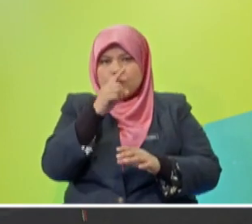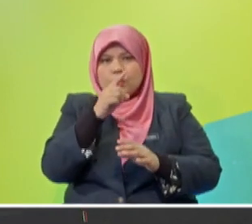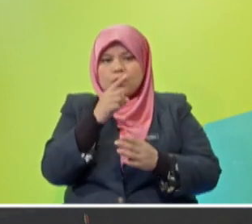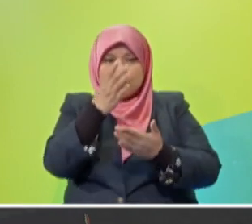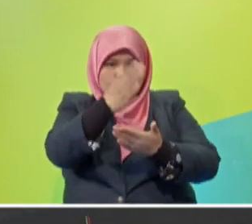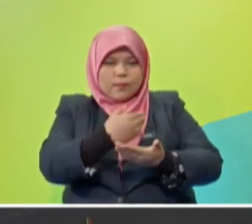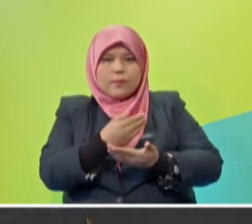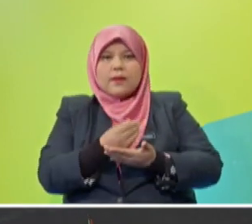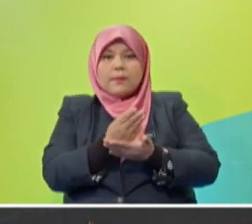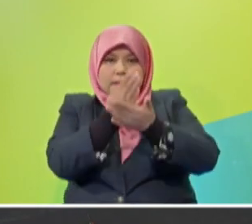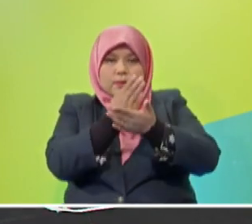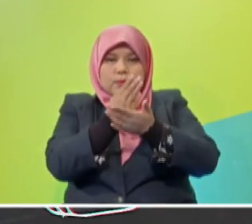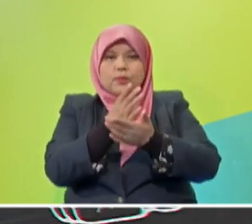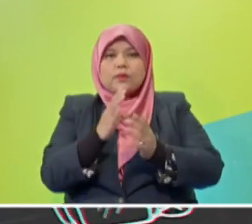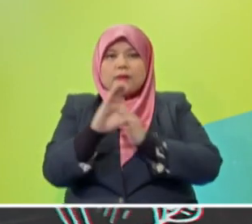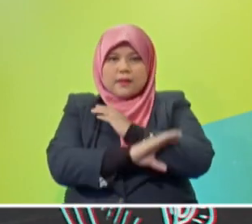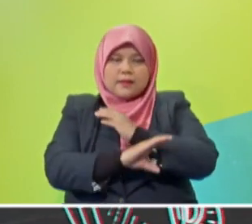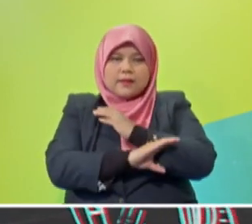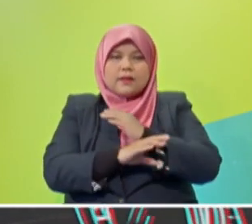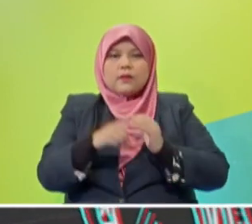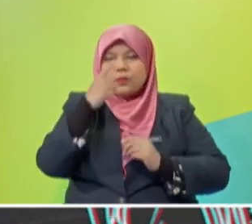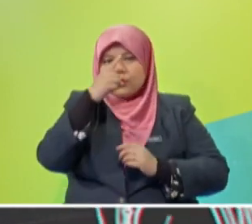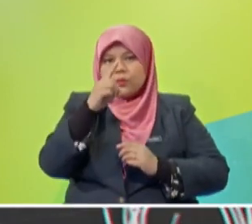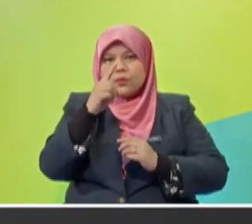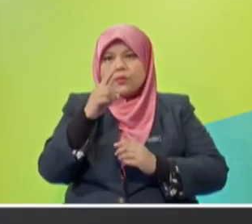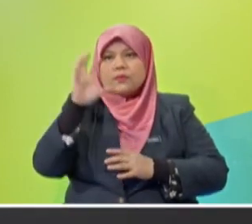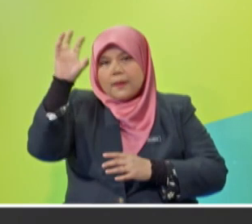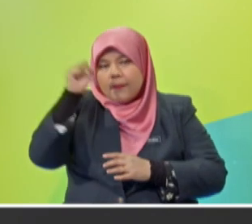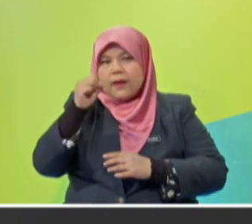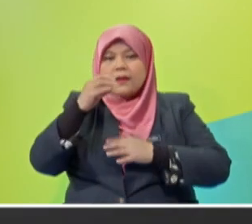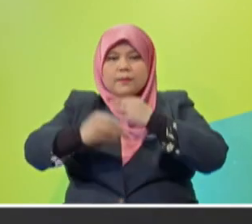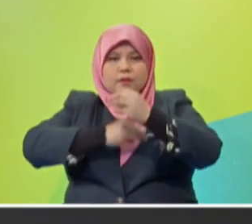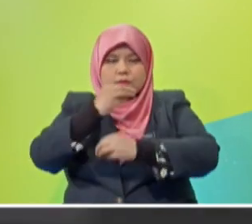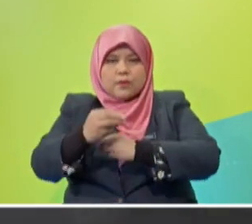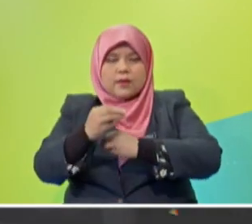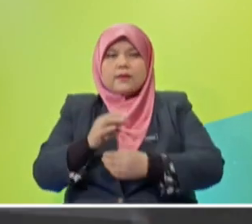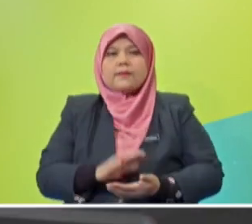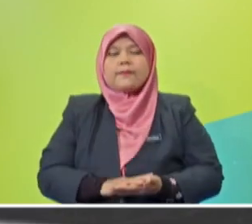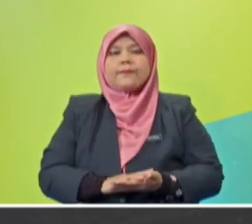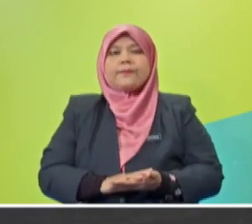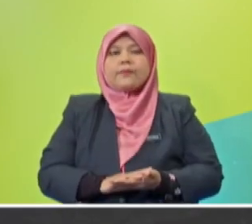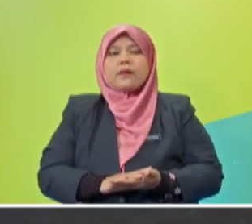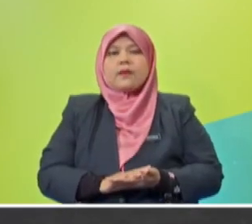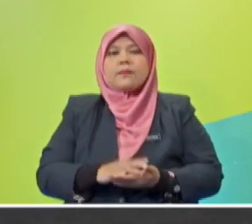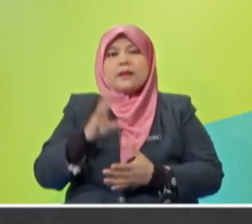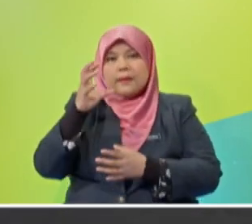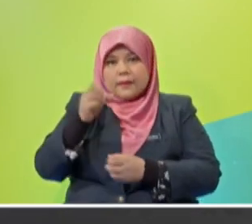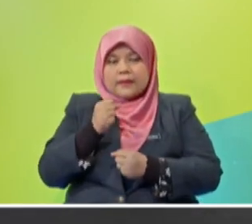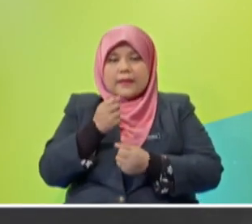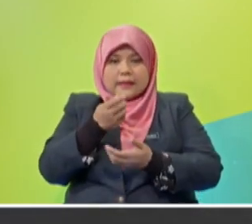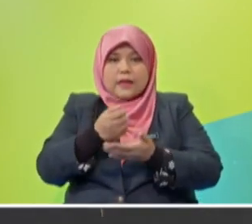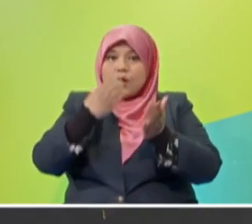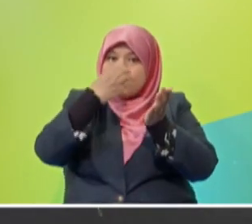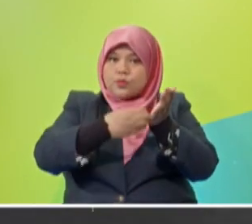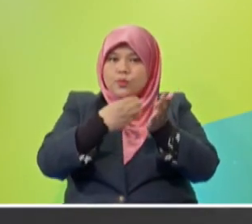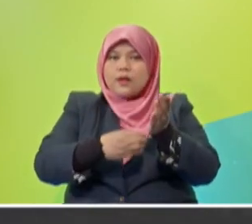mengurus negara, maka negara kita tak akan dapat mencapai kemajuan. Okey, pendapatan negara diperoleh daripada cukai,